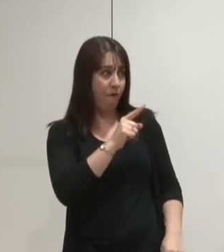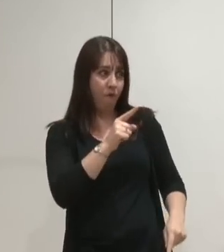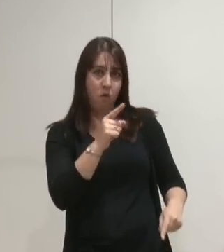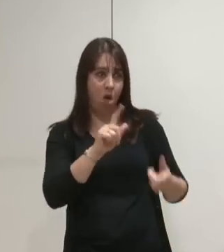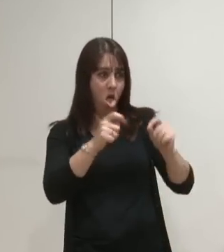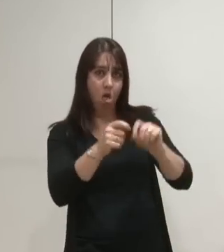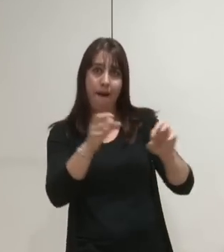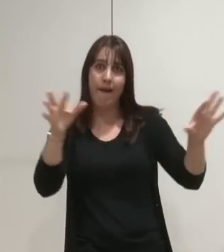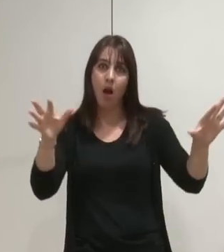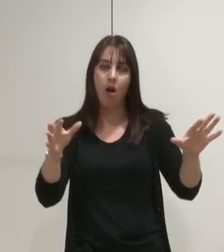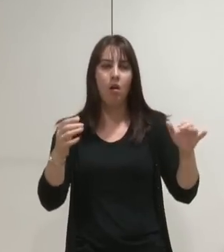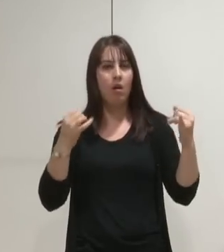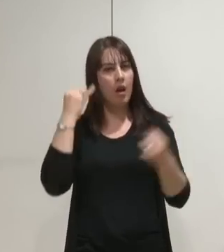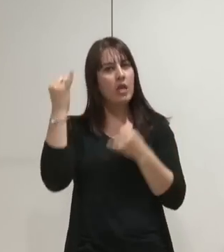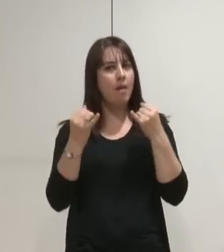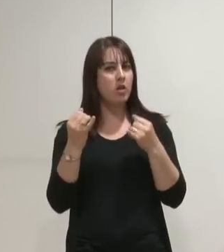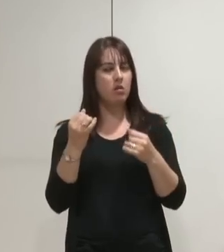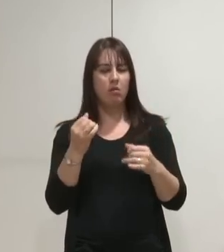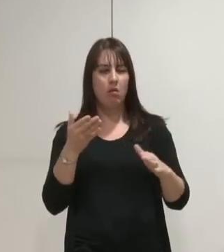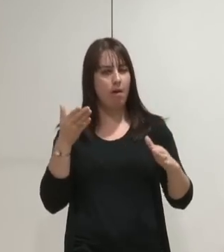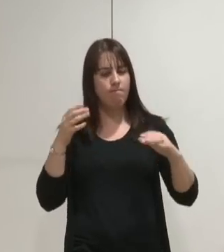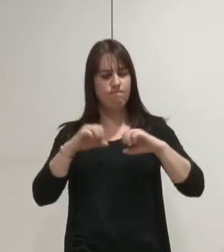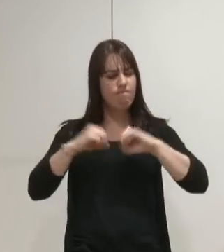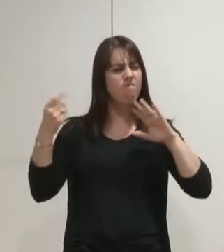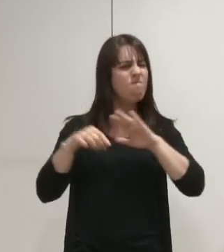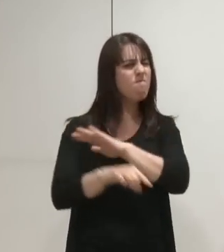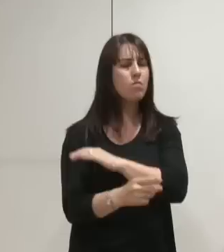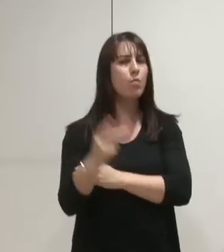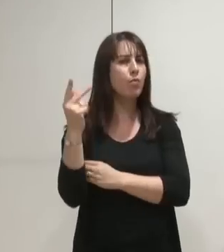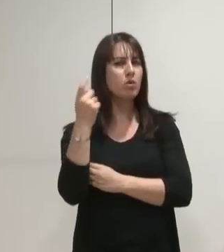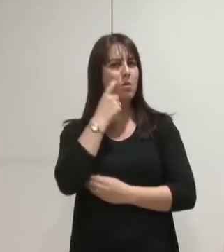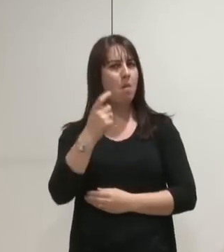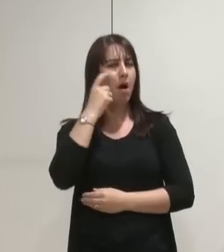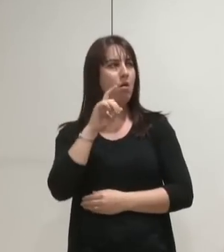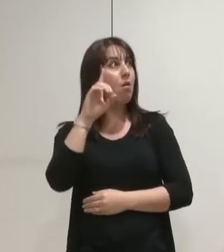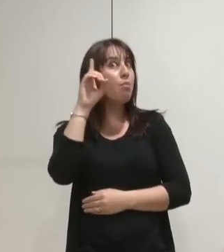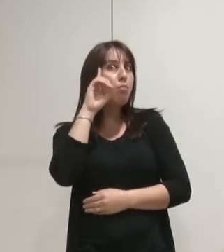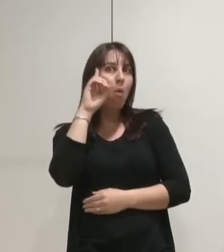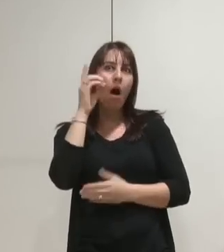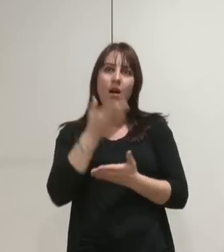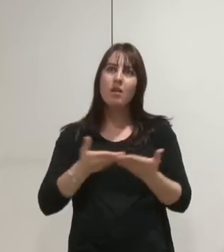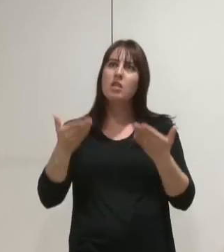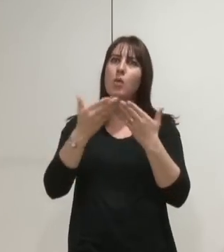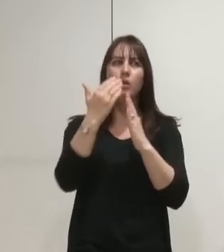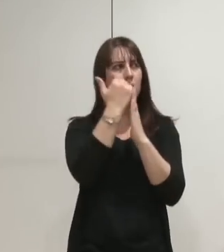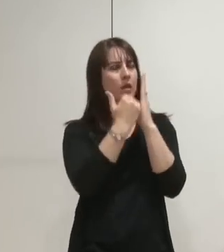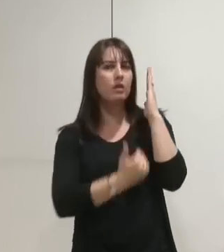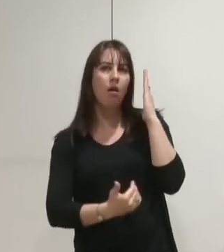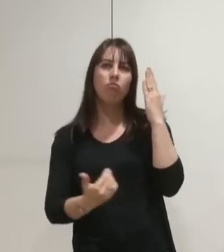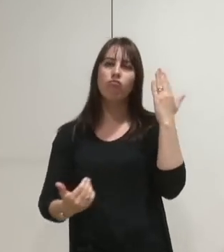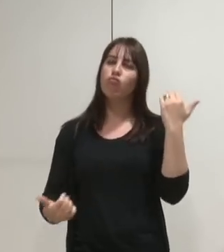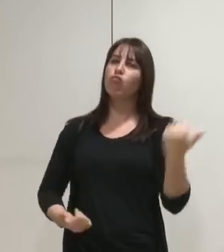pousser la logique le plus loin possible de ce constat vous posez la question de savoir pourquoi dans ces conditions les services